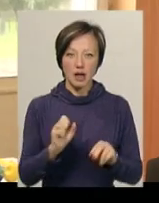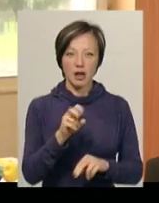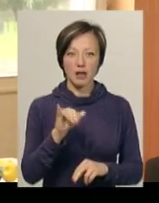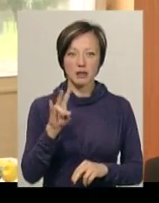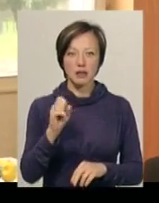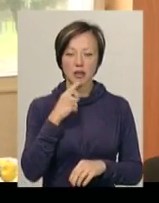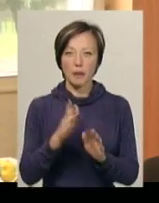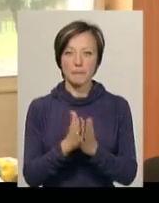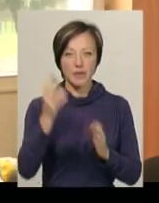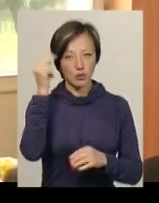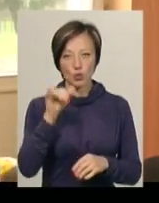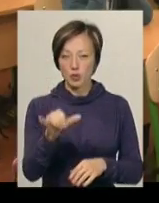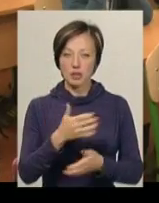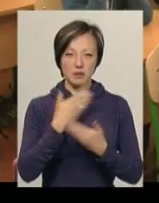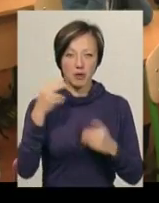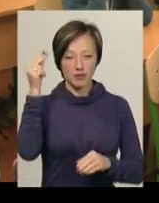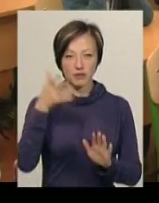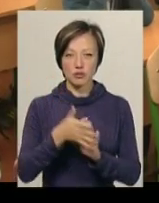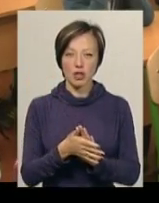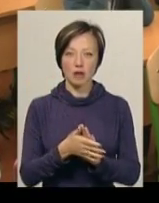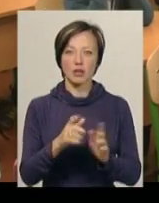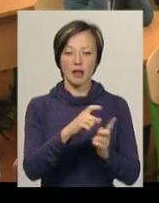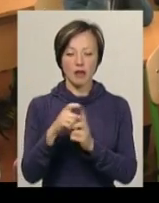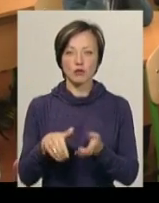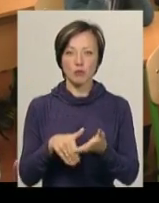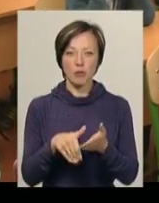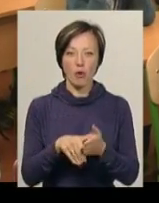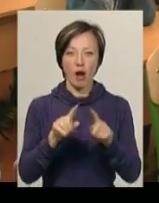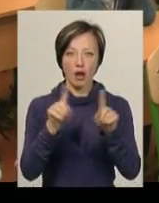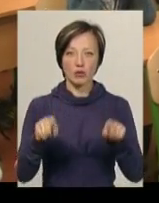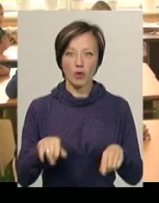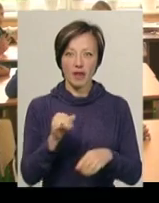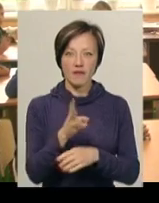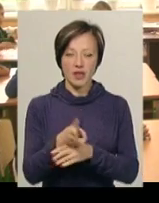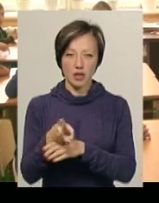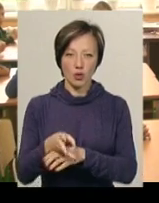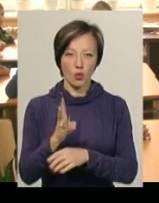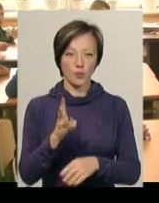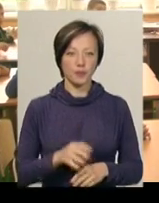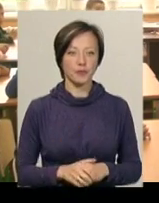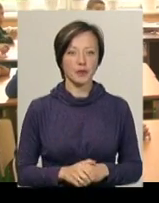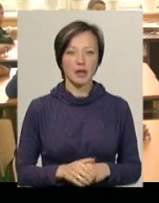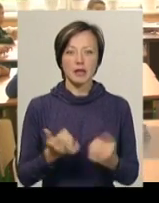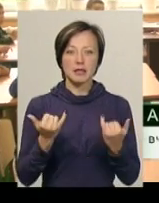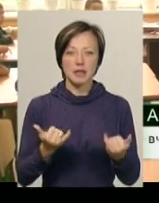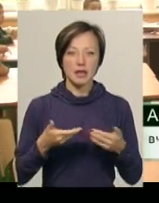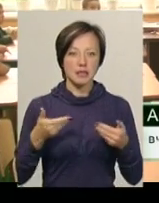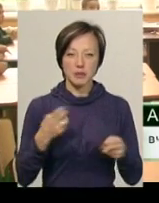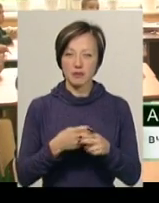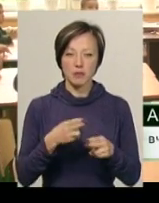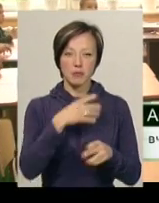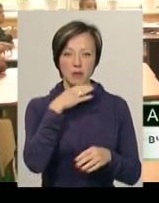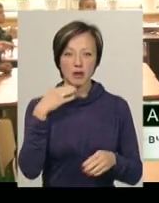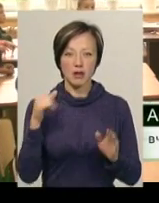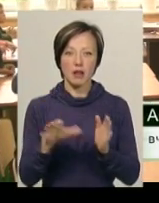каже, підручників у них немає. Вивчають англійську лексику за допомогою карток та відео. В принципі, зараз це нам не заважає, тому що є дуже